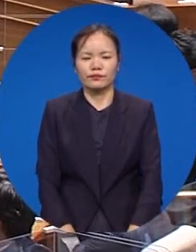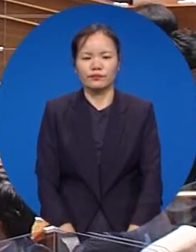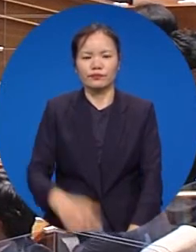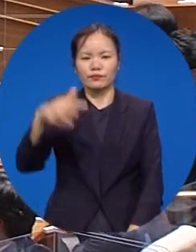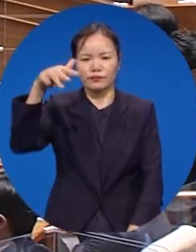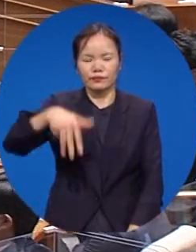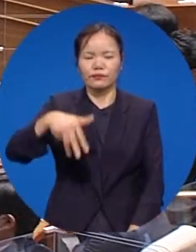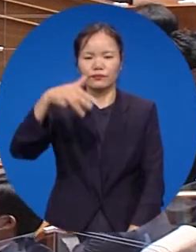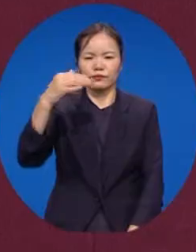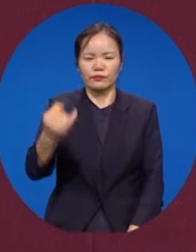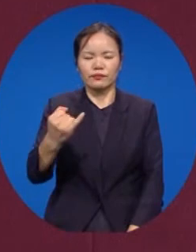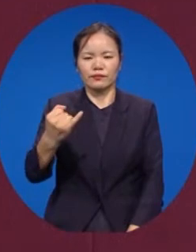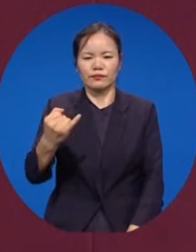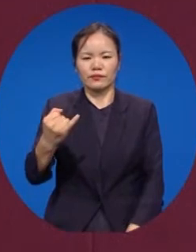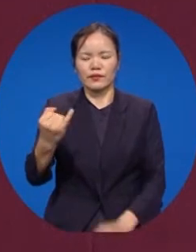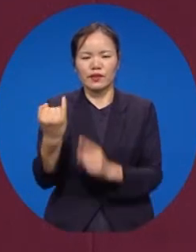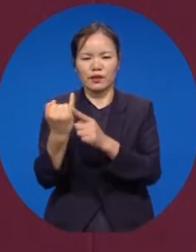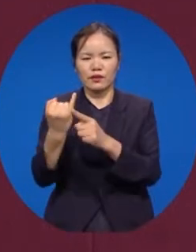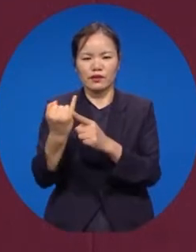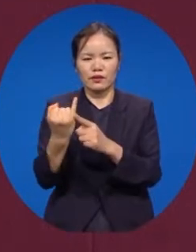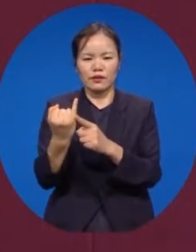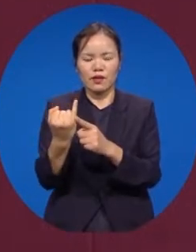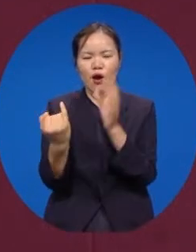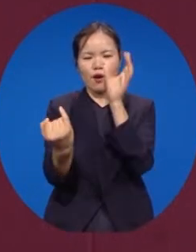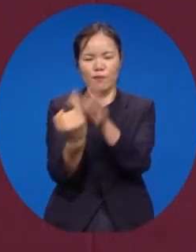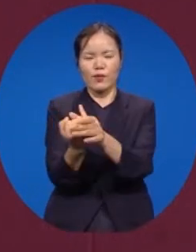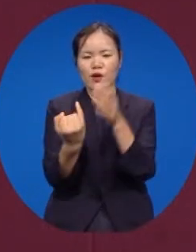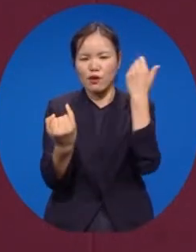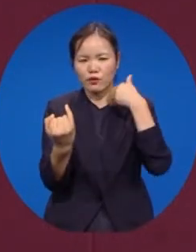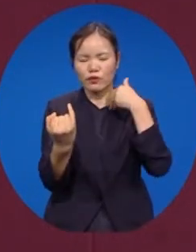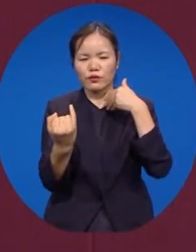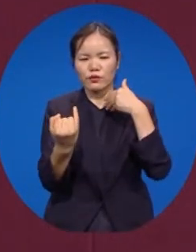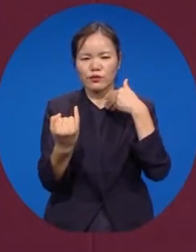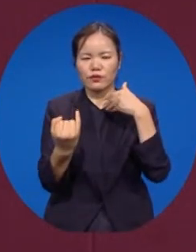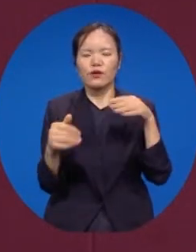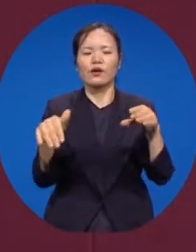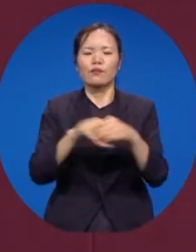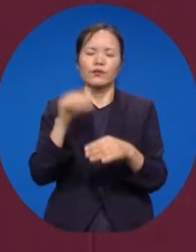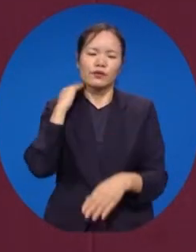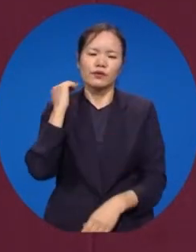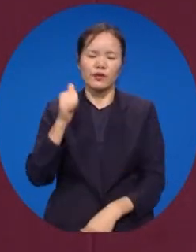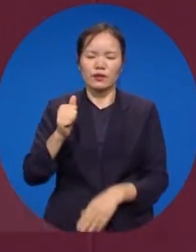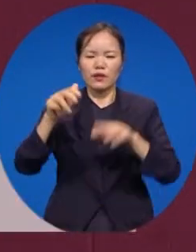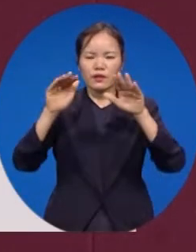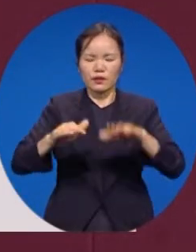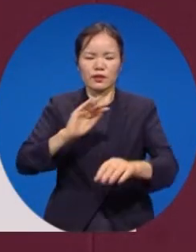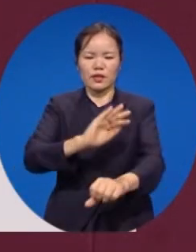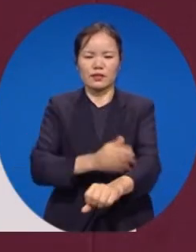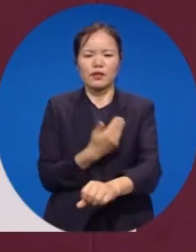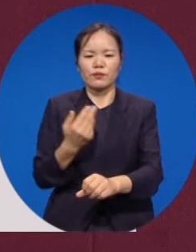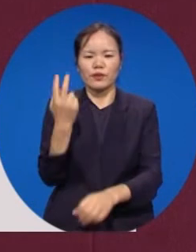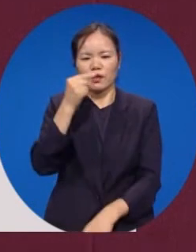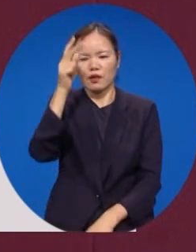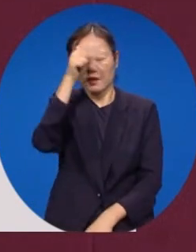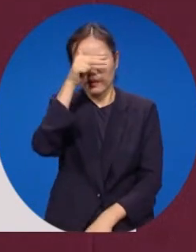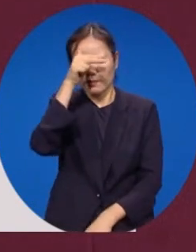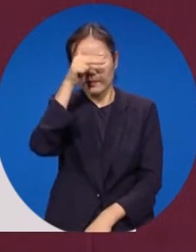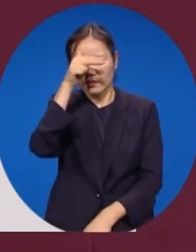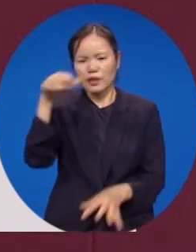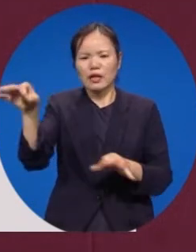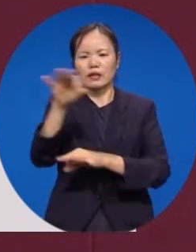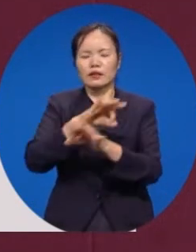추미애 장관의 인사권자는 문재인 대통령입니다. 지금이라도 추미애 장관에게 잘못된 검찰 인사를 시정하라고